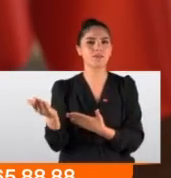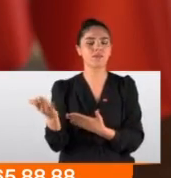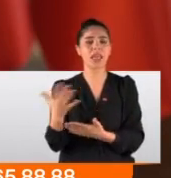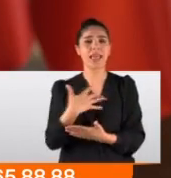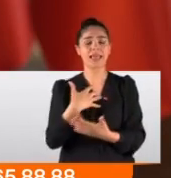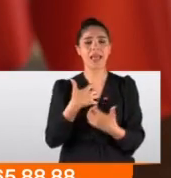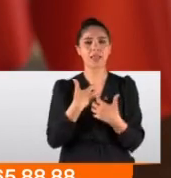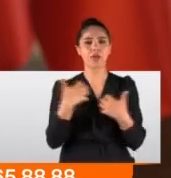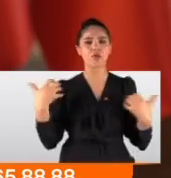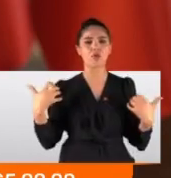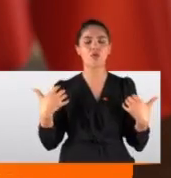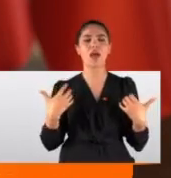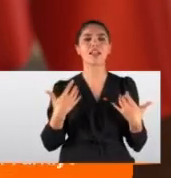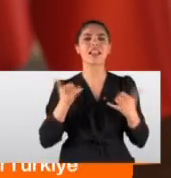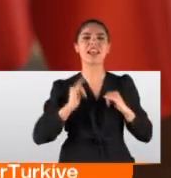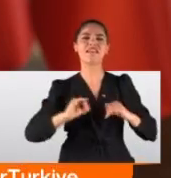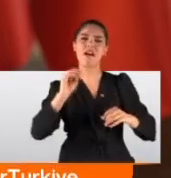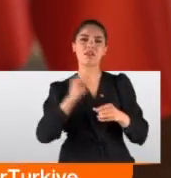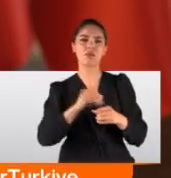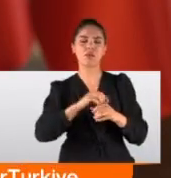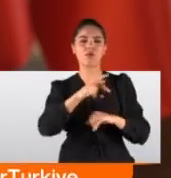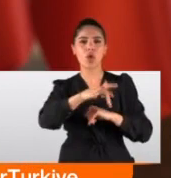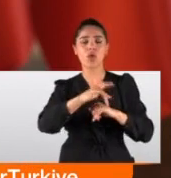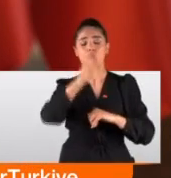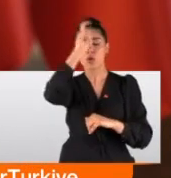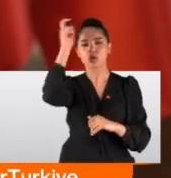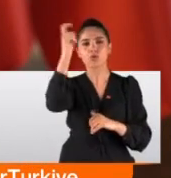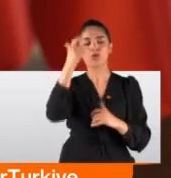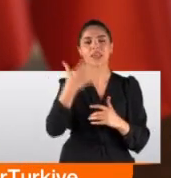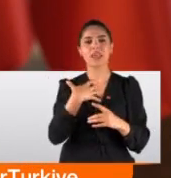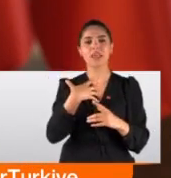Kendi güvenlikleri ve konforları için ülkemizi kalkan